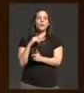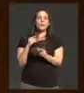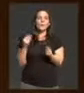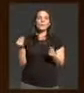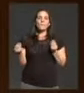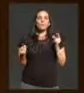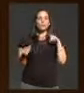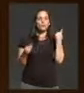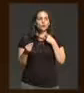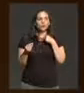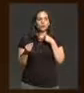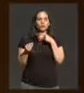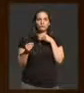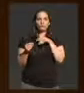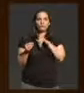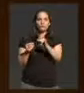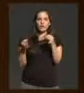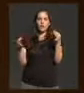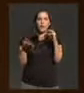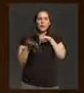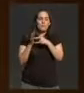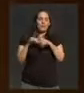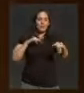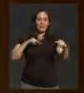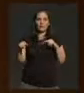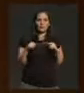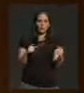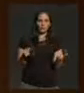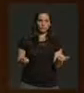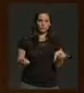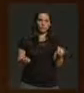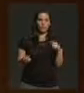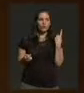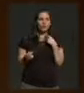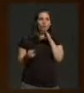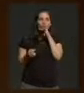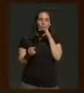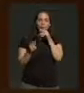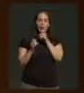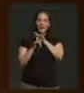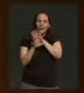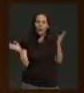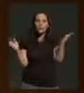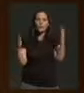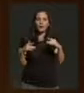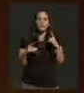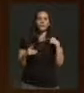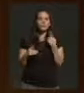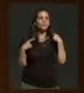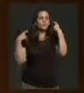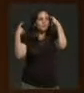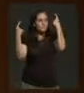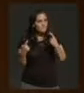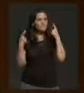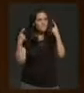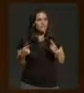ez den bitartean, inbertzioen bitartez bete behar guztiak betetzen saiatuko gara, Lezamako instalazioen